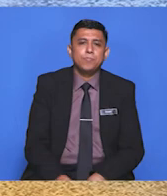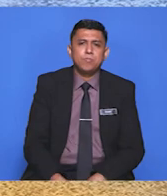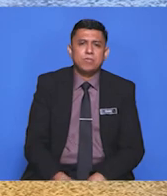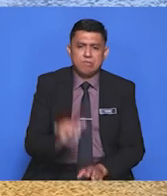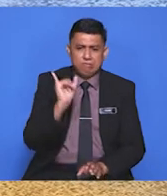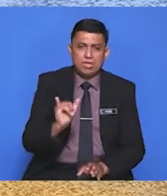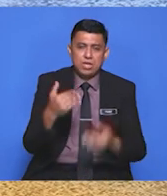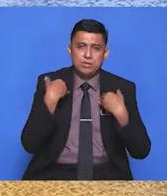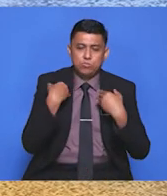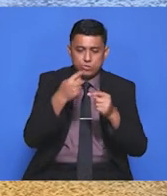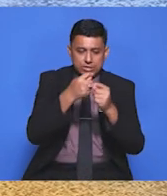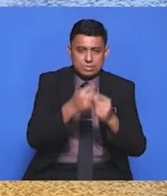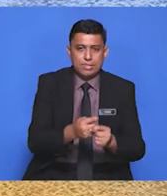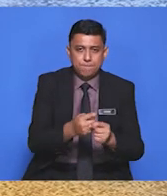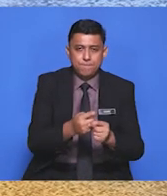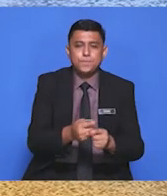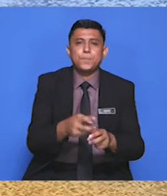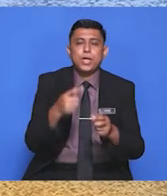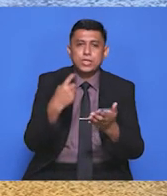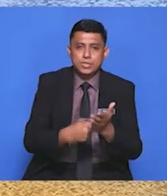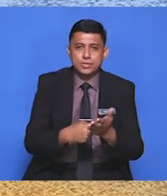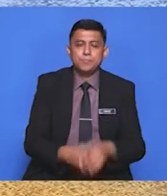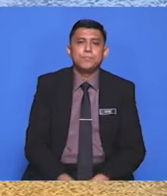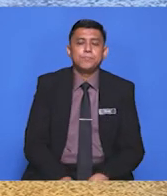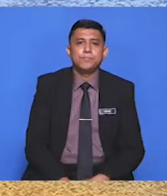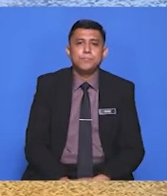harga, iaitu objektif pemasaran.